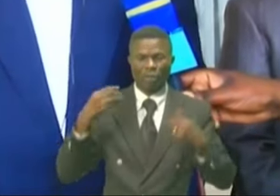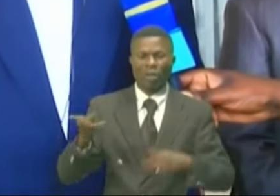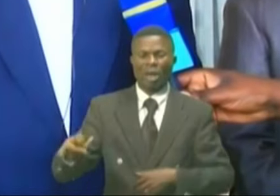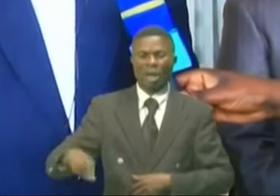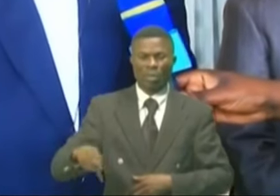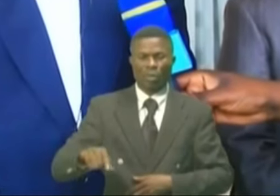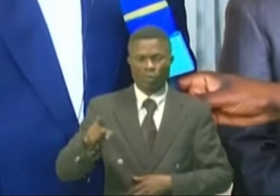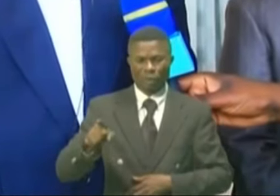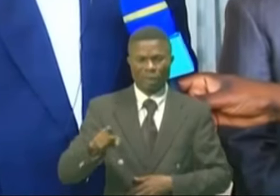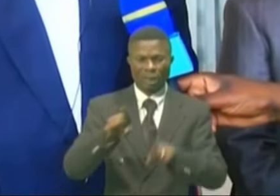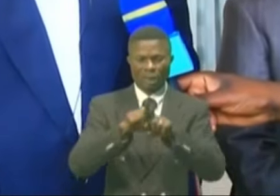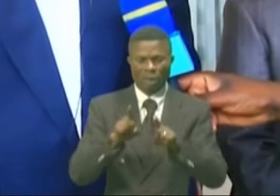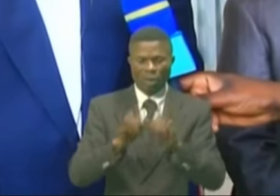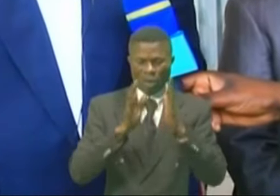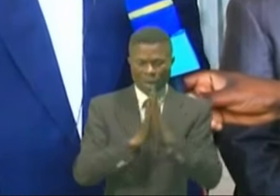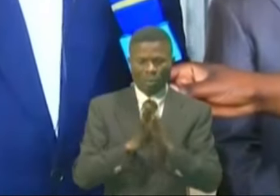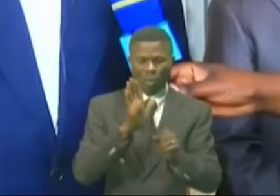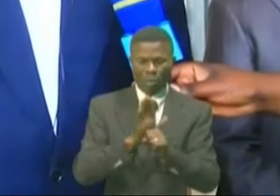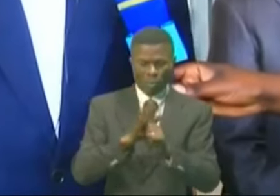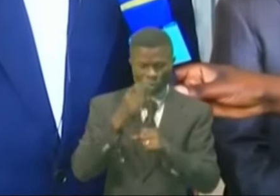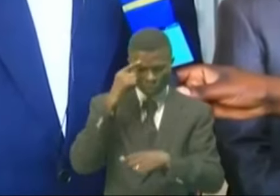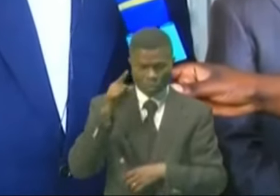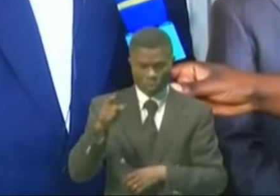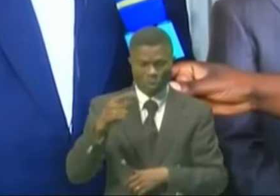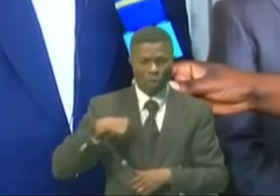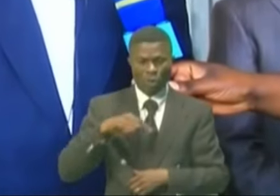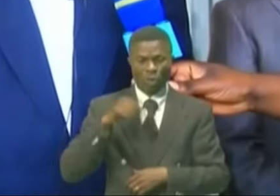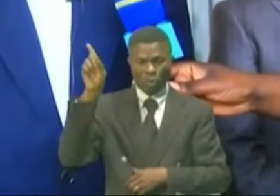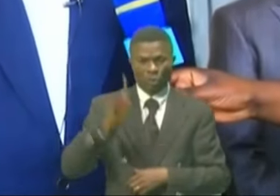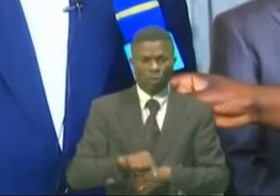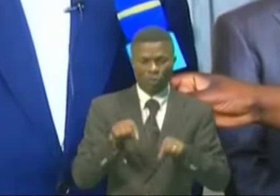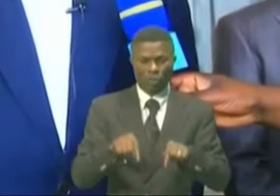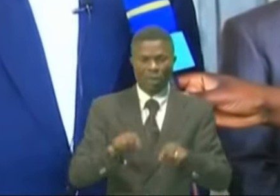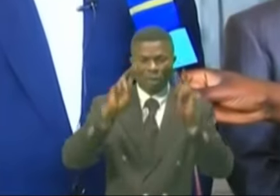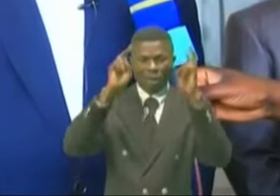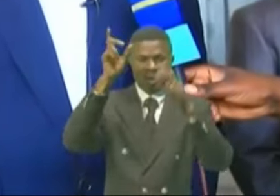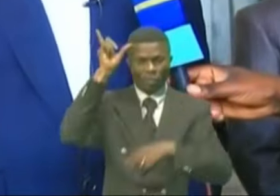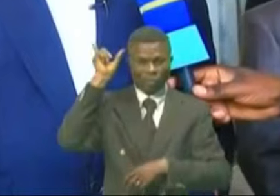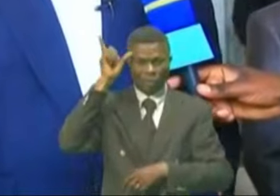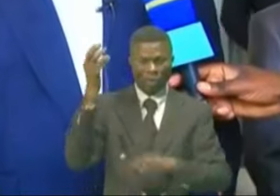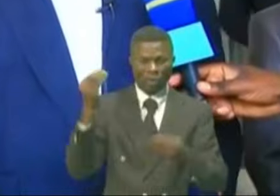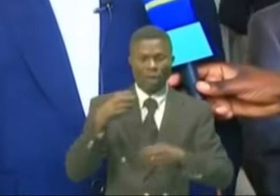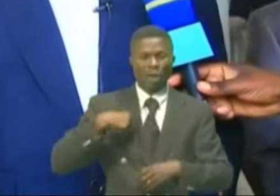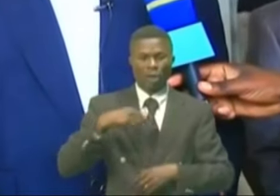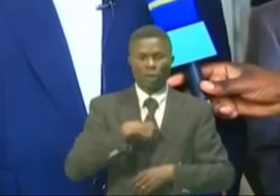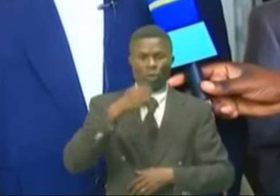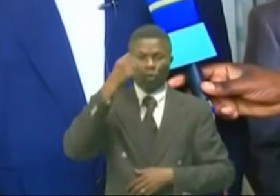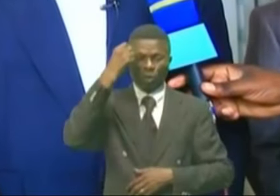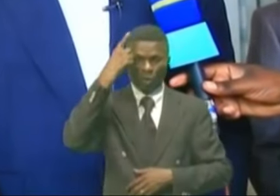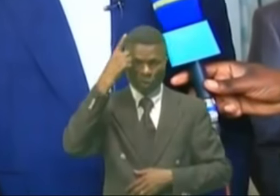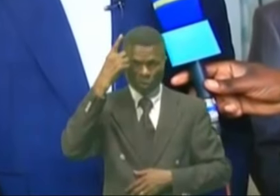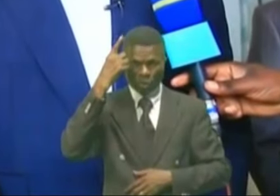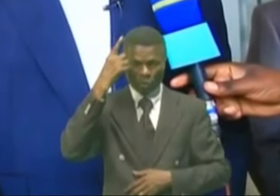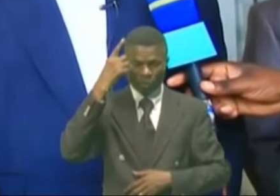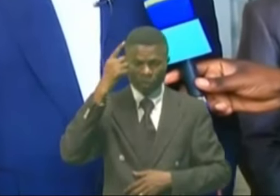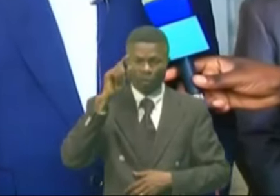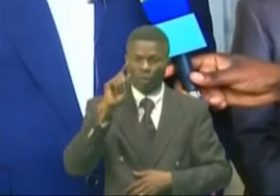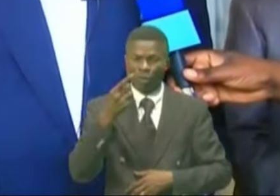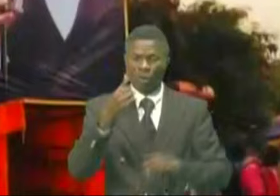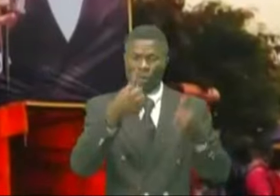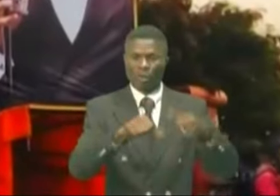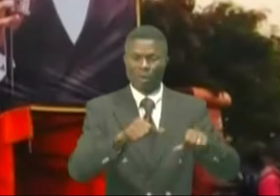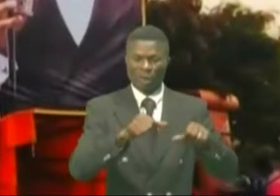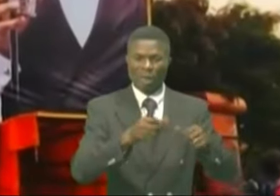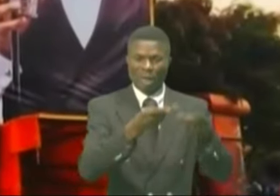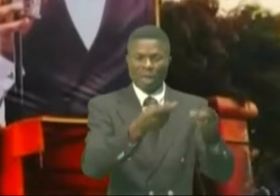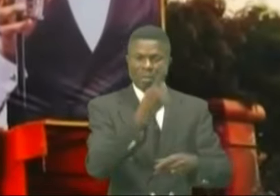et nous allons prier encore pour lui. Nous sommes là parce que nous avons compris qu'il ne suffit pas de rester dans